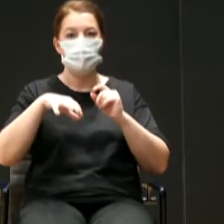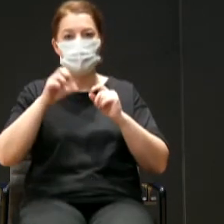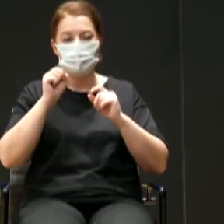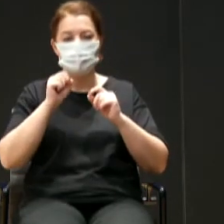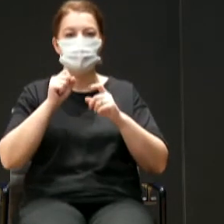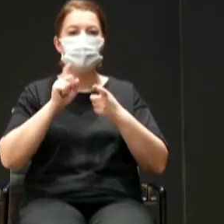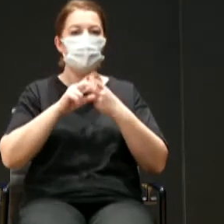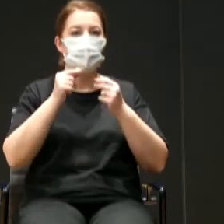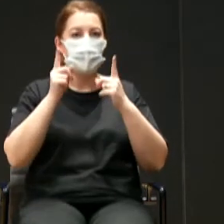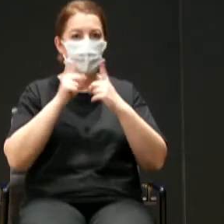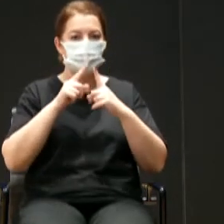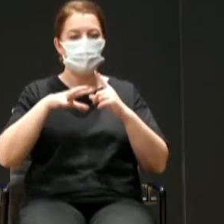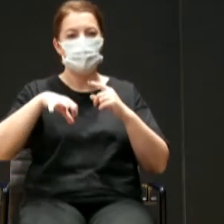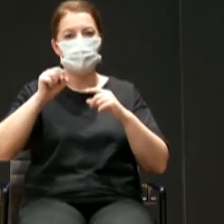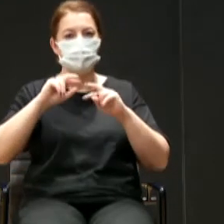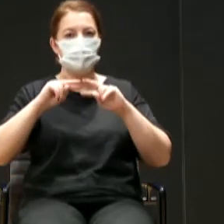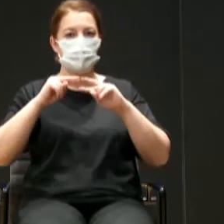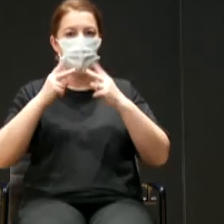ve tarife komisyonuna havalesini...